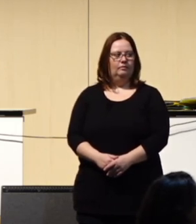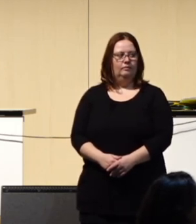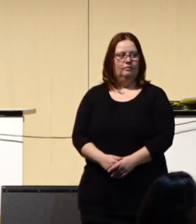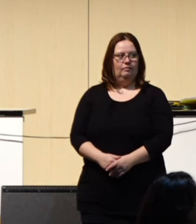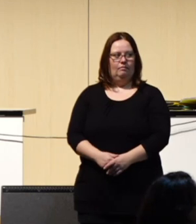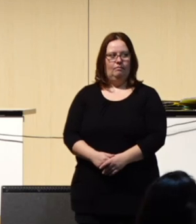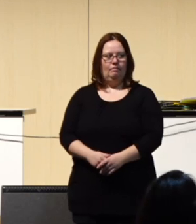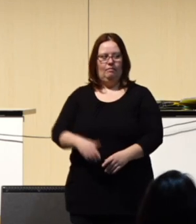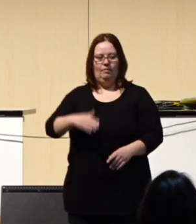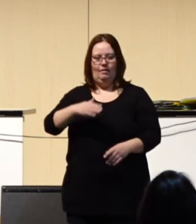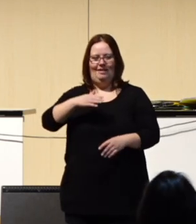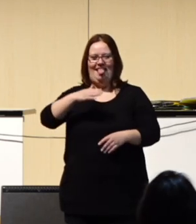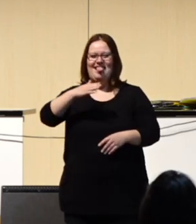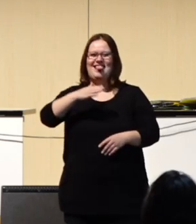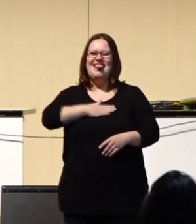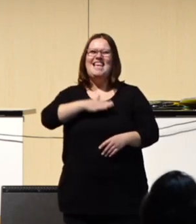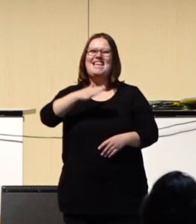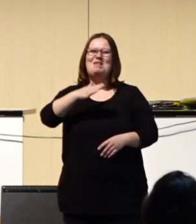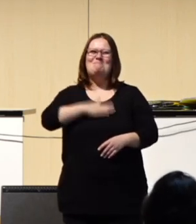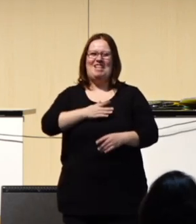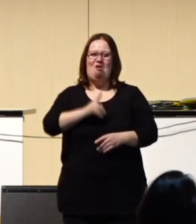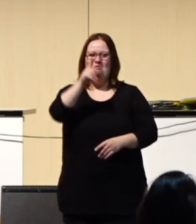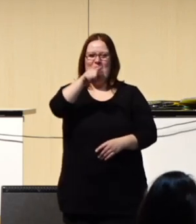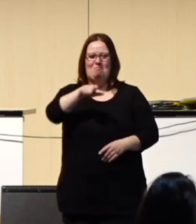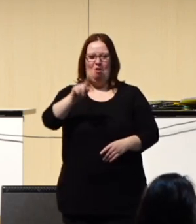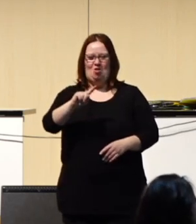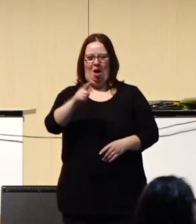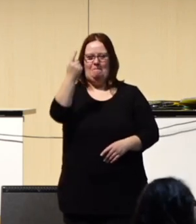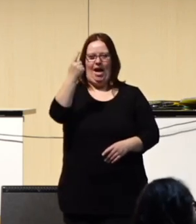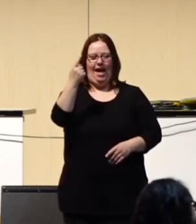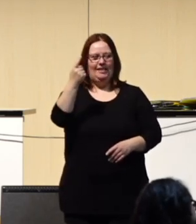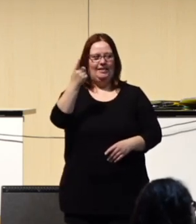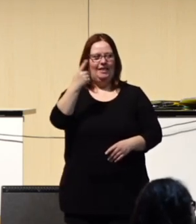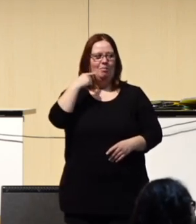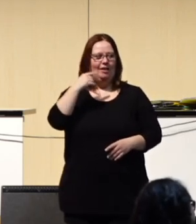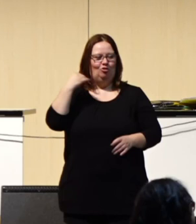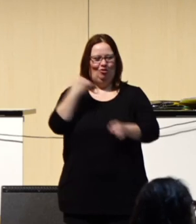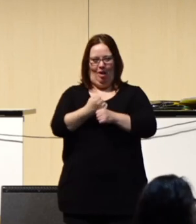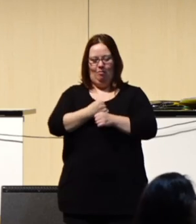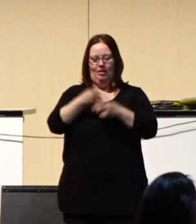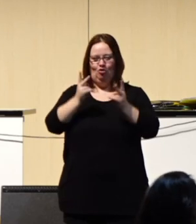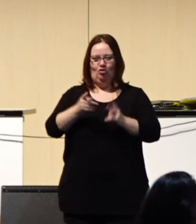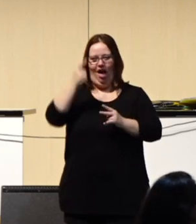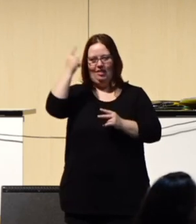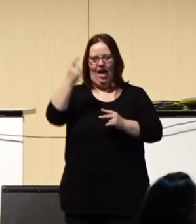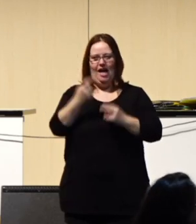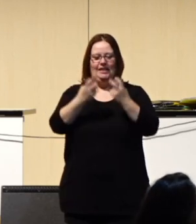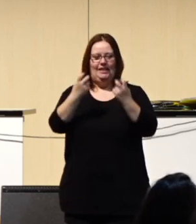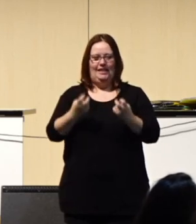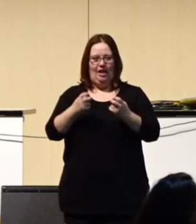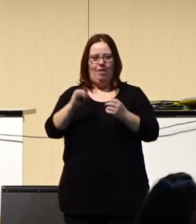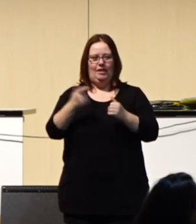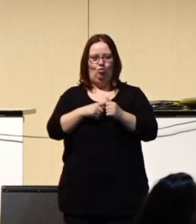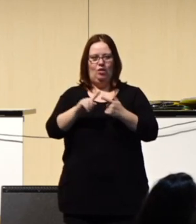Liebster Oberbürgermeister, bei jeder einzelnen unserer großartigen Stadtratssitzungen steht als erster oder